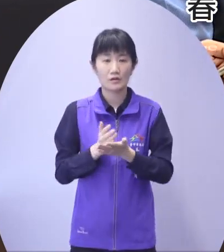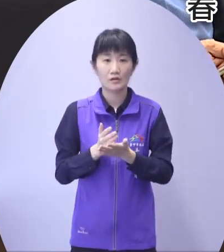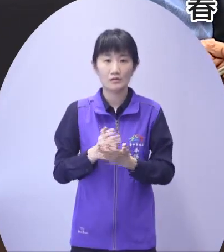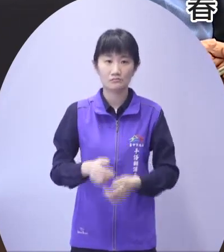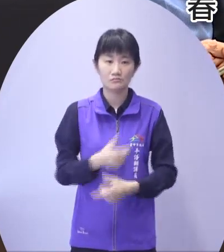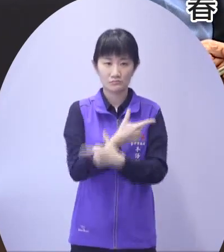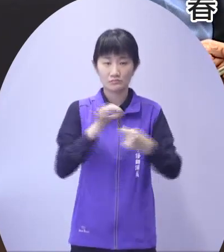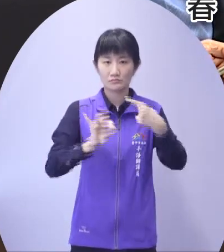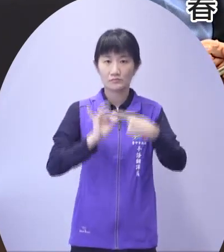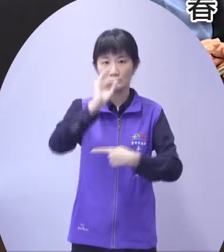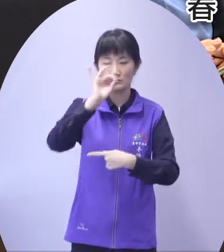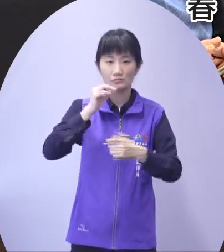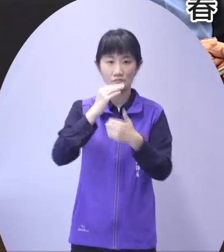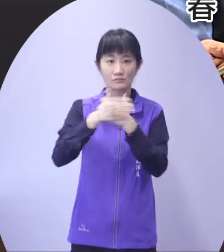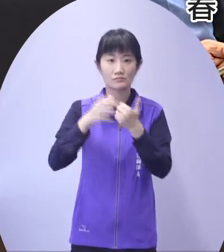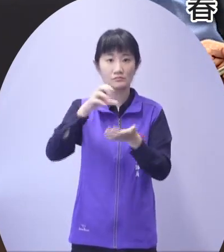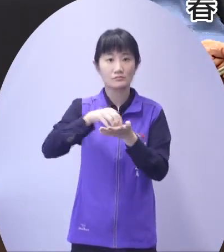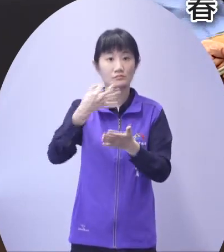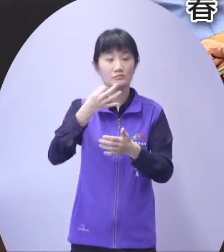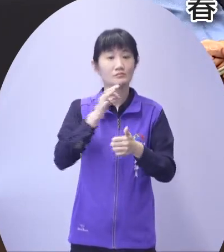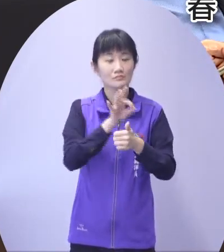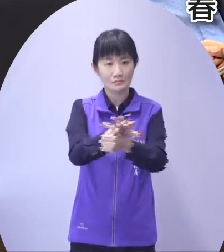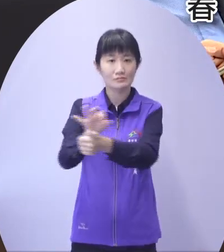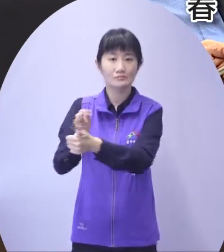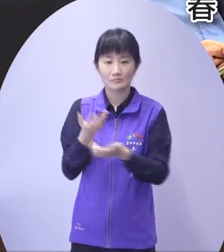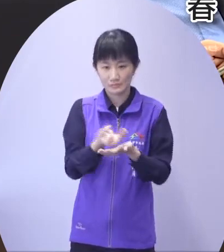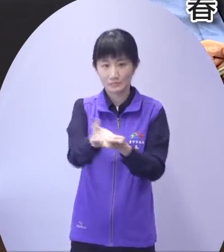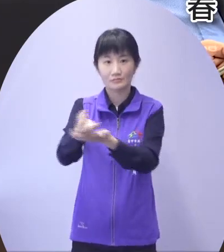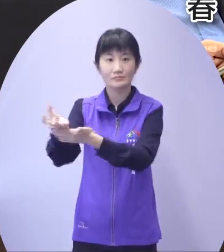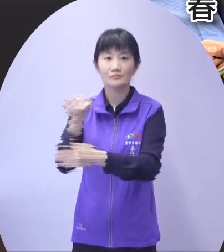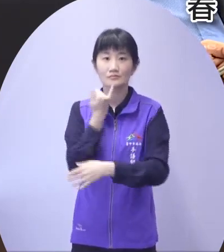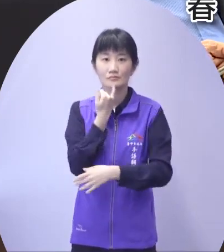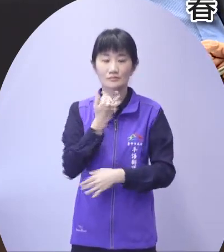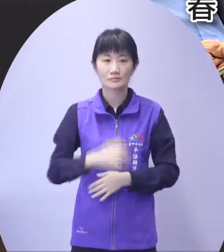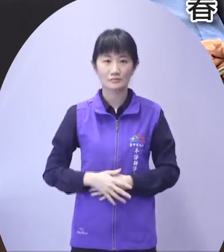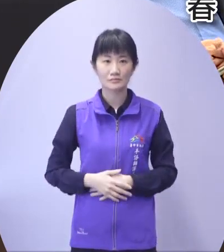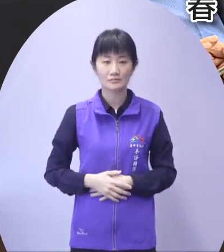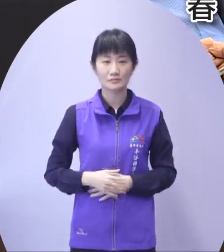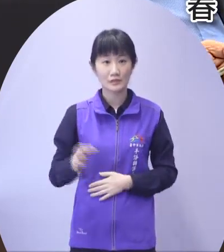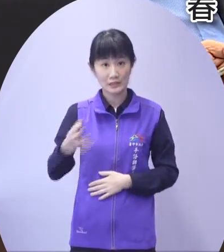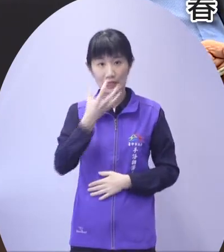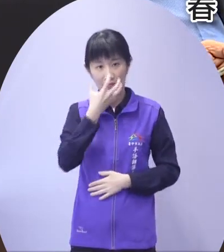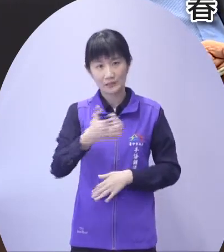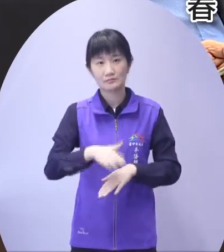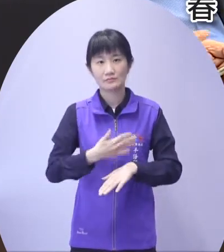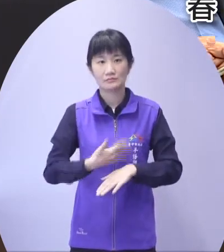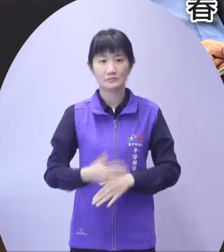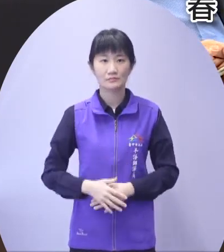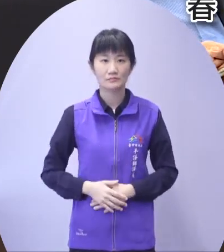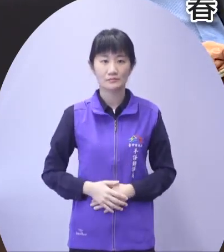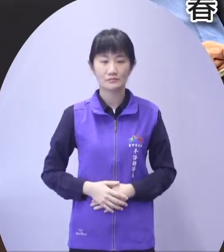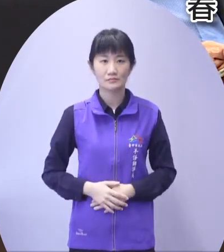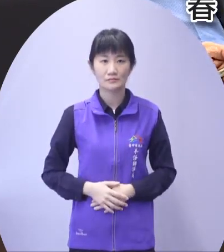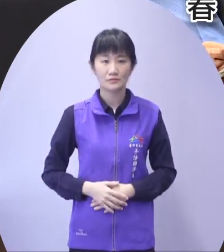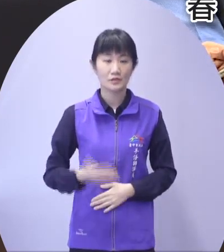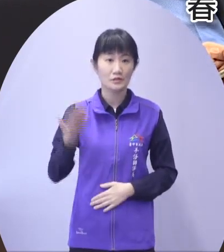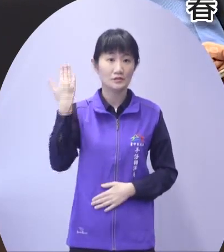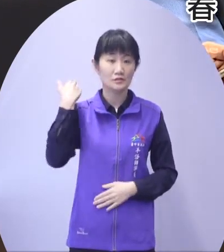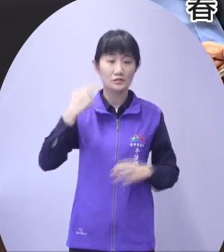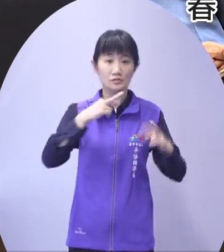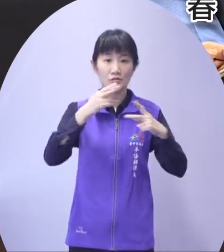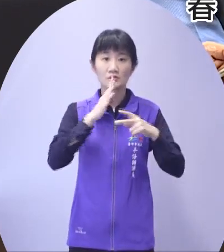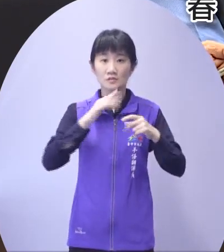息退还他的保证金跟这个相关的使用费用所以来修正这个办法。因为他前次修正是